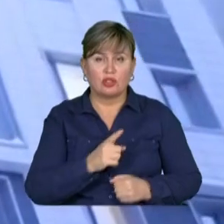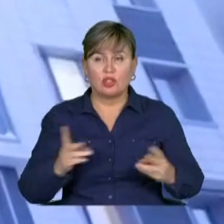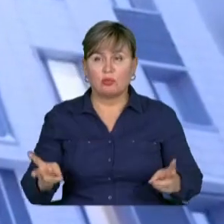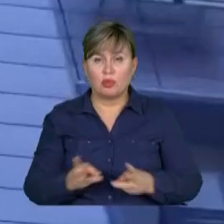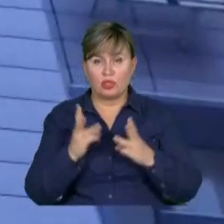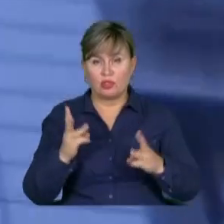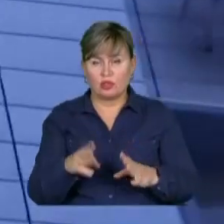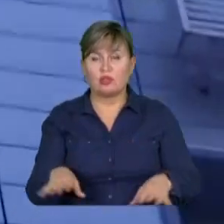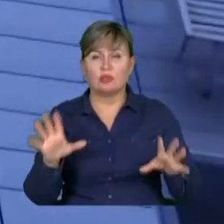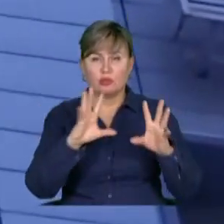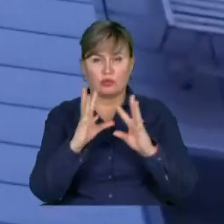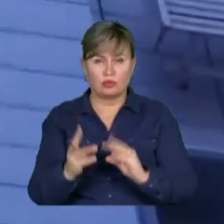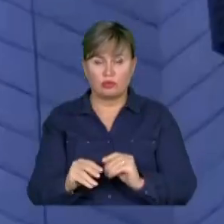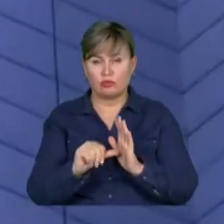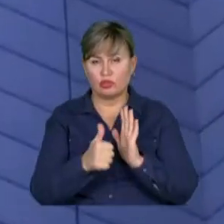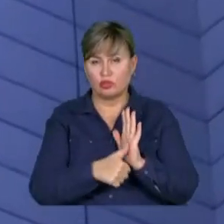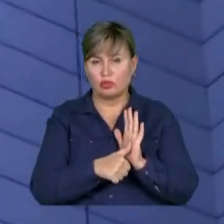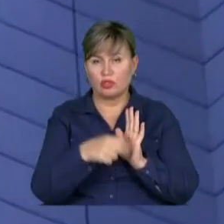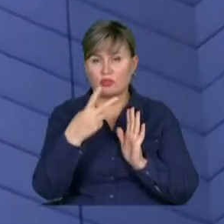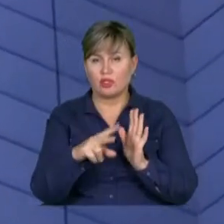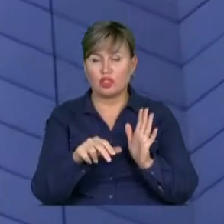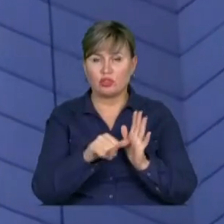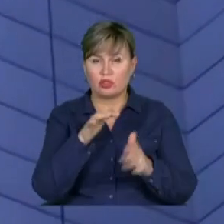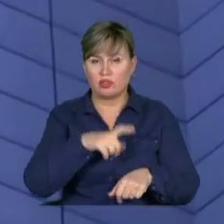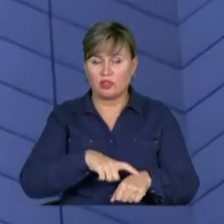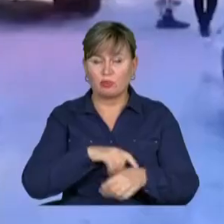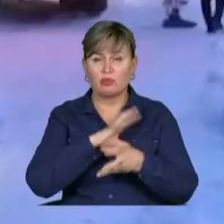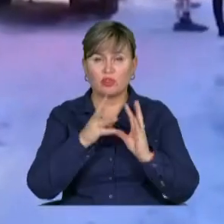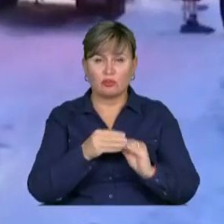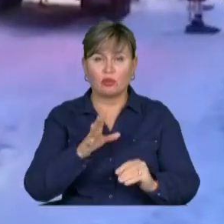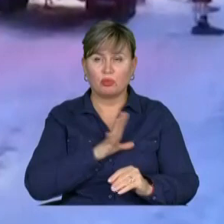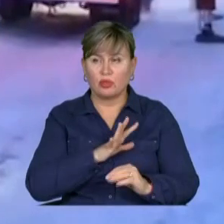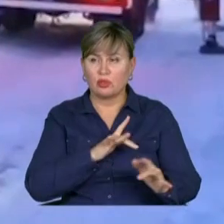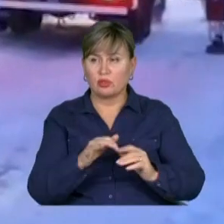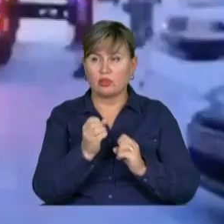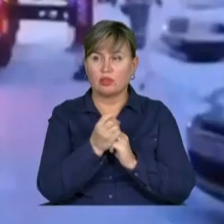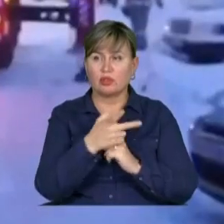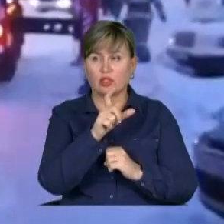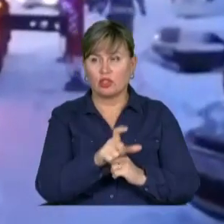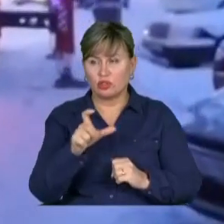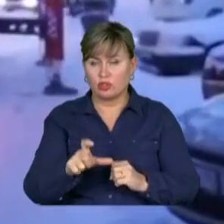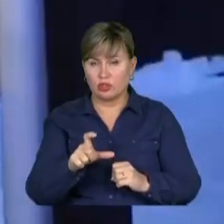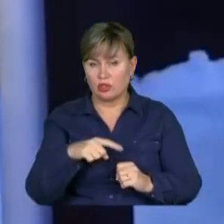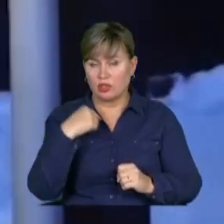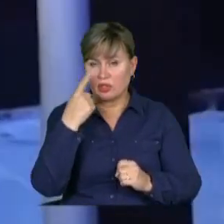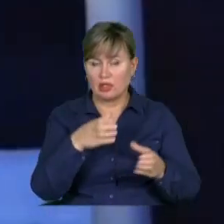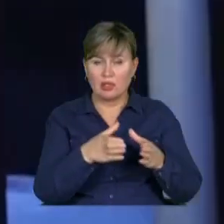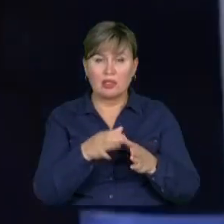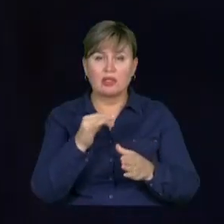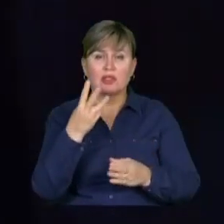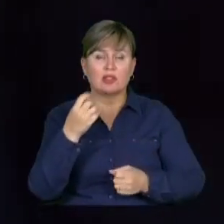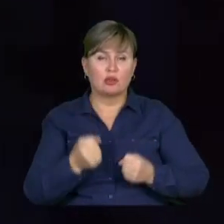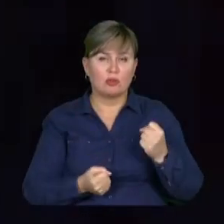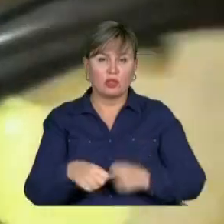пожар ликвидирован в 16 часов 26 минут. Всего в тушении было задействовано 13 человек личного состава и 3 единицы